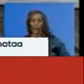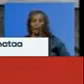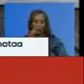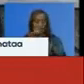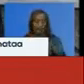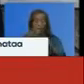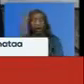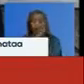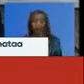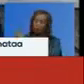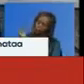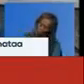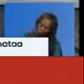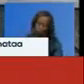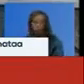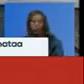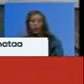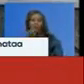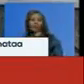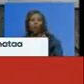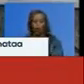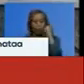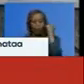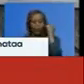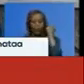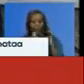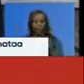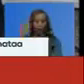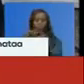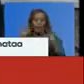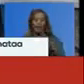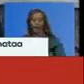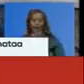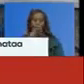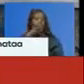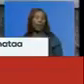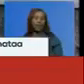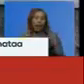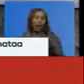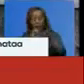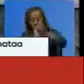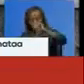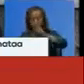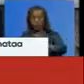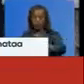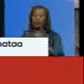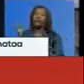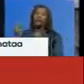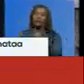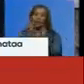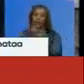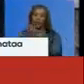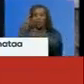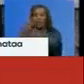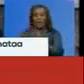በጊዜያዊ ችግር ተሸንፎ መውደቅን ሳይሆን ፈተናዎችን ወደ እድልና መልካም አጋጣሚ ቀይሮ ድል መቀዳጀት